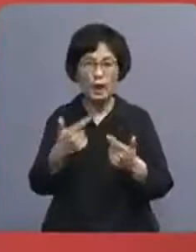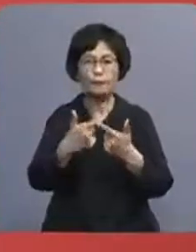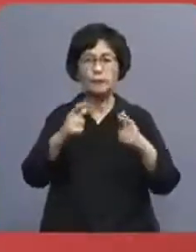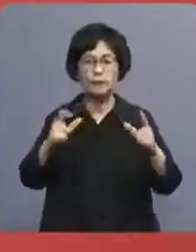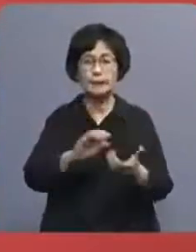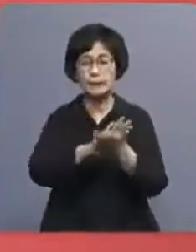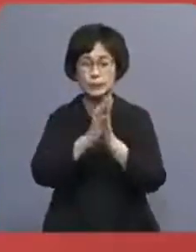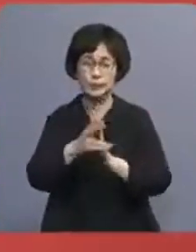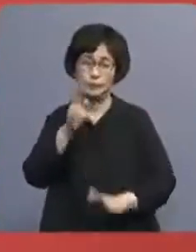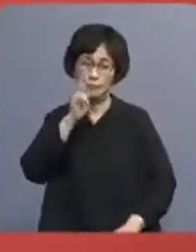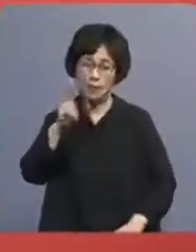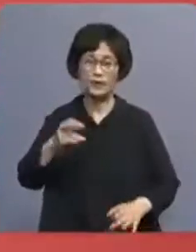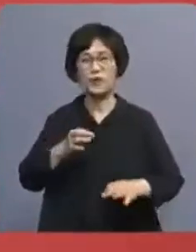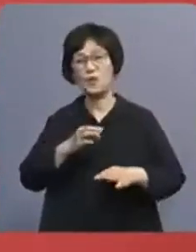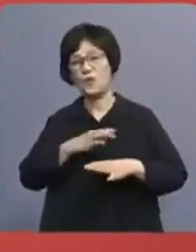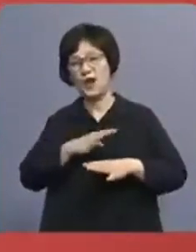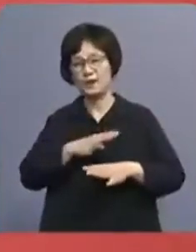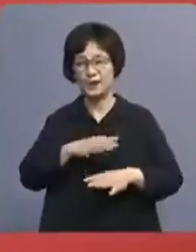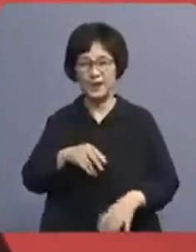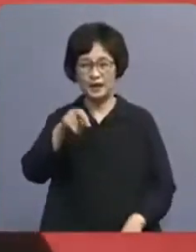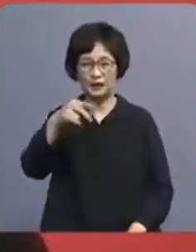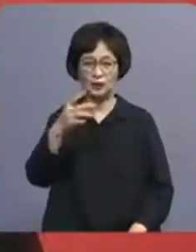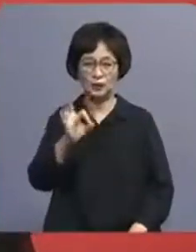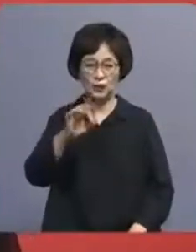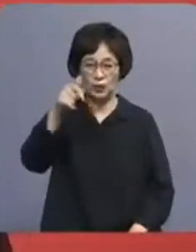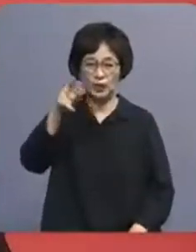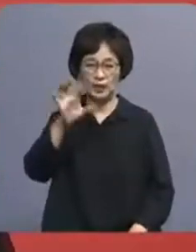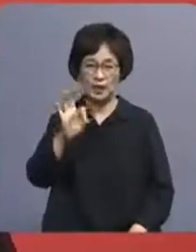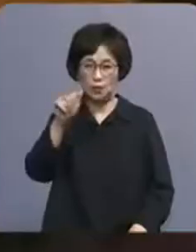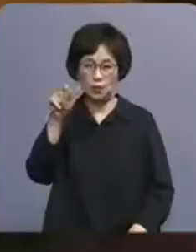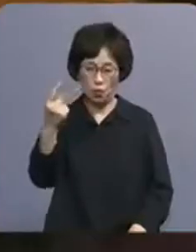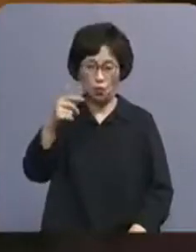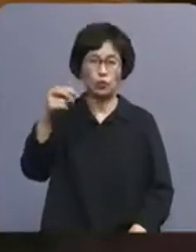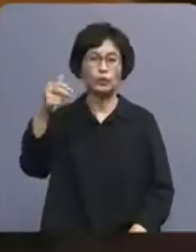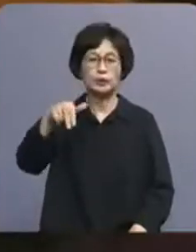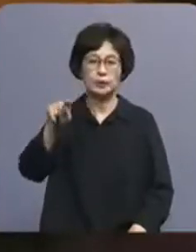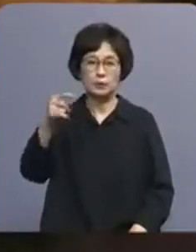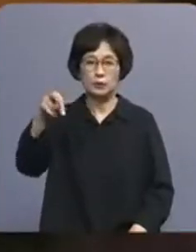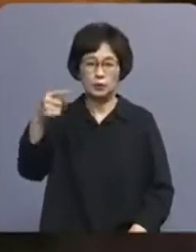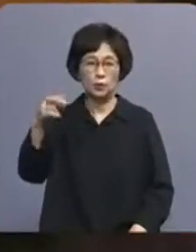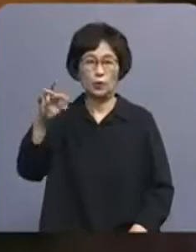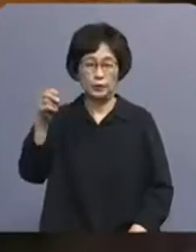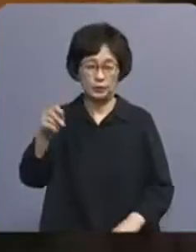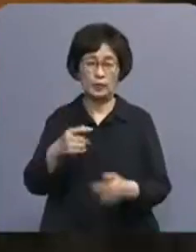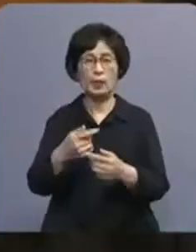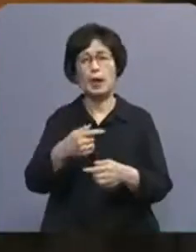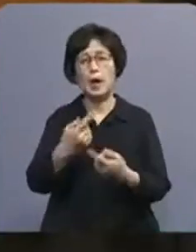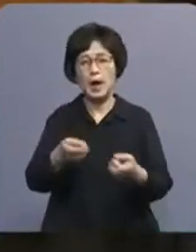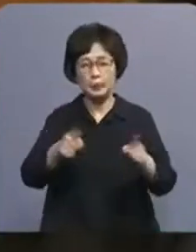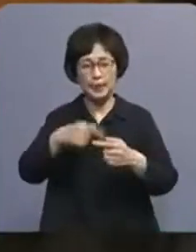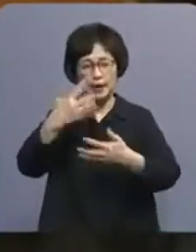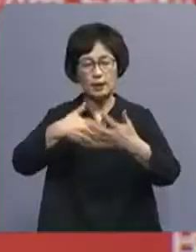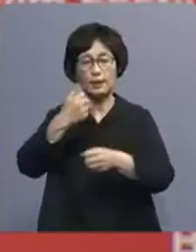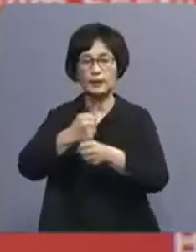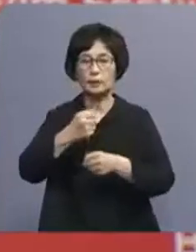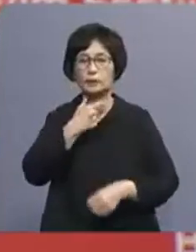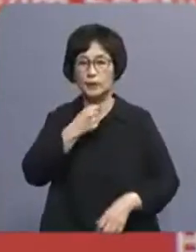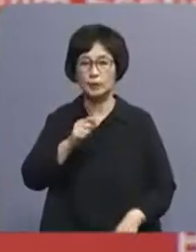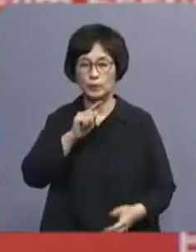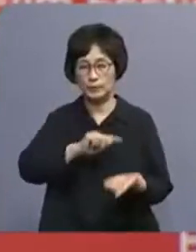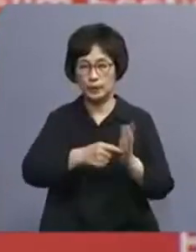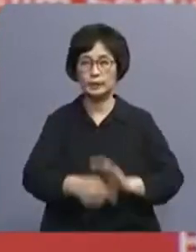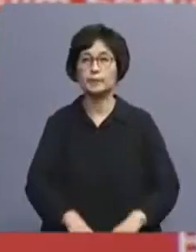변화가 매우 놀랍고 송강호, 전도연 등 한국 배우들과도 영화를 찍고 싶다고 말했습니다. I'm